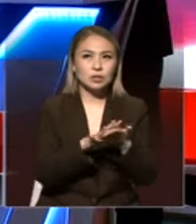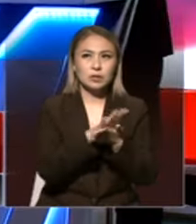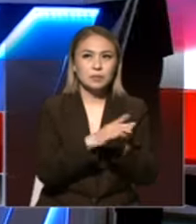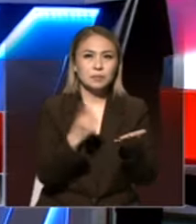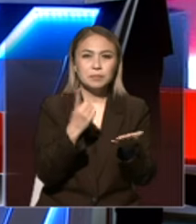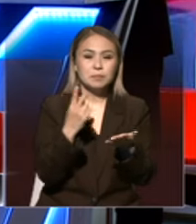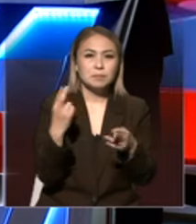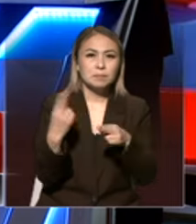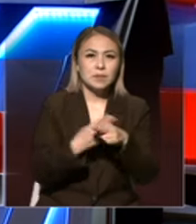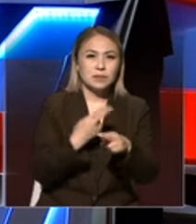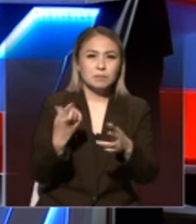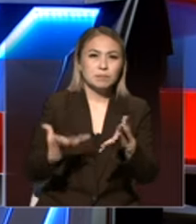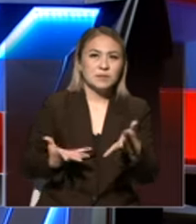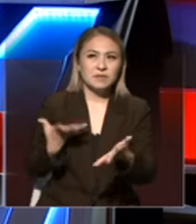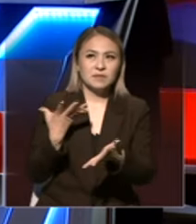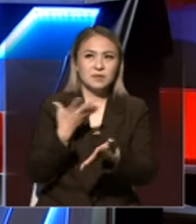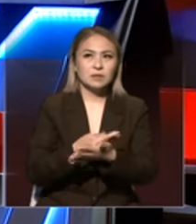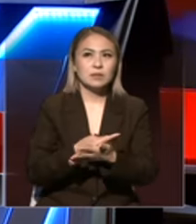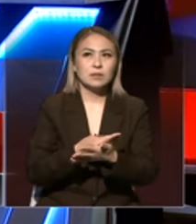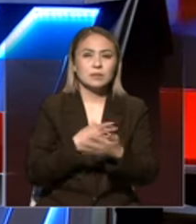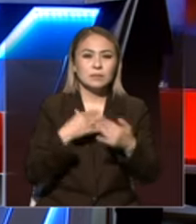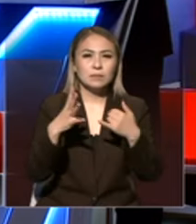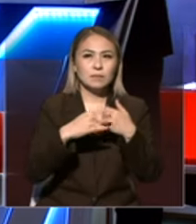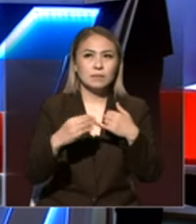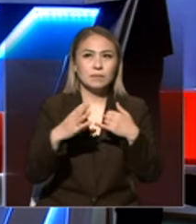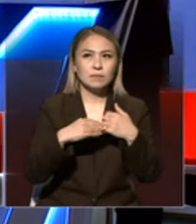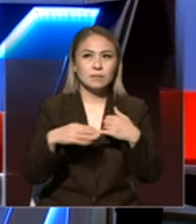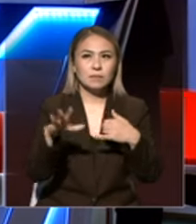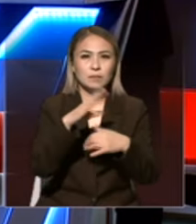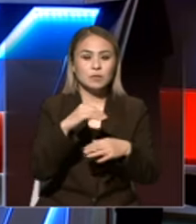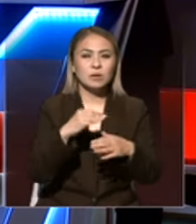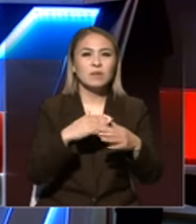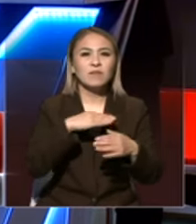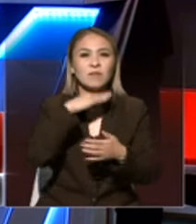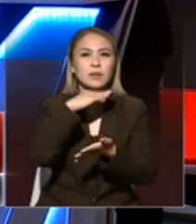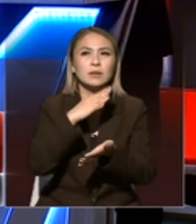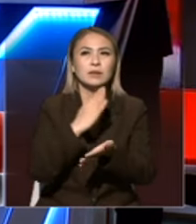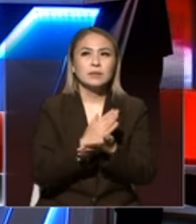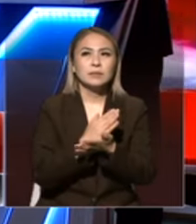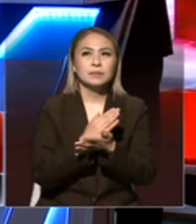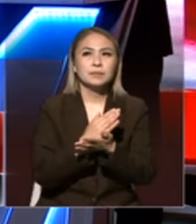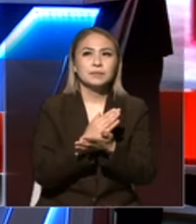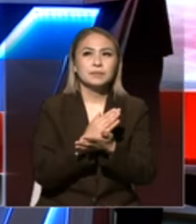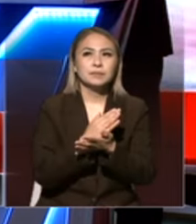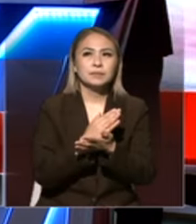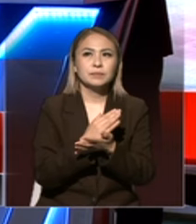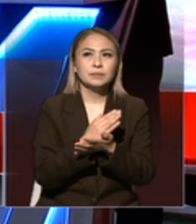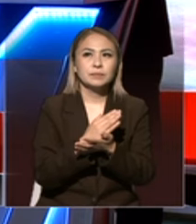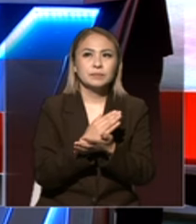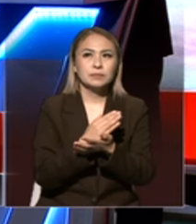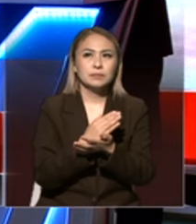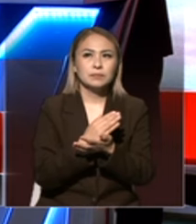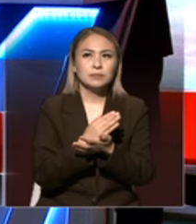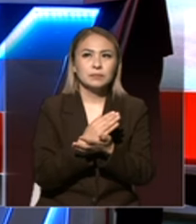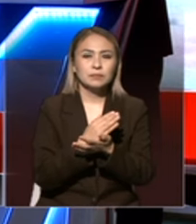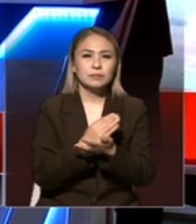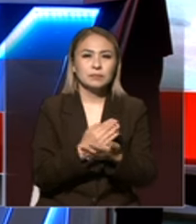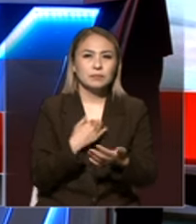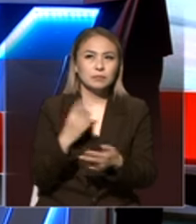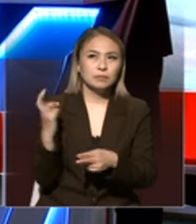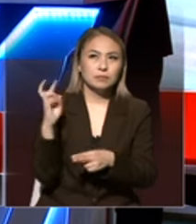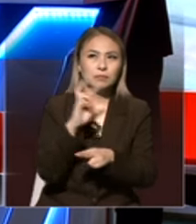первоначальный ештеңкесіз, мысалы жаңағыдай берсе, жерім малым бәрі жетіп тұр. Мен алып алайын деп.